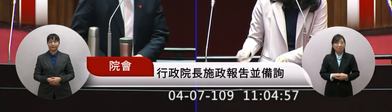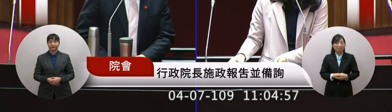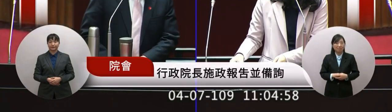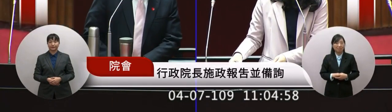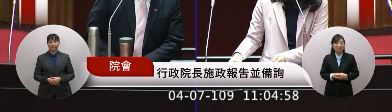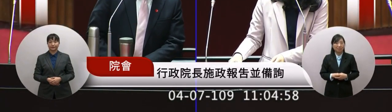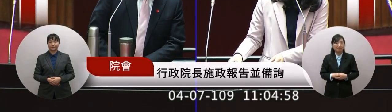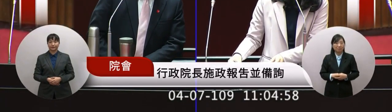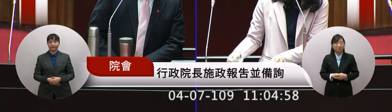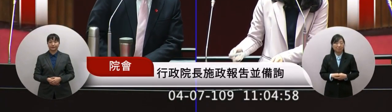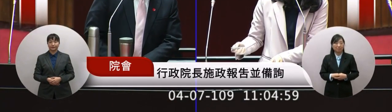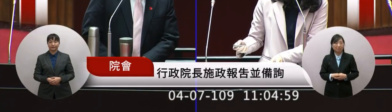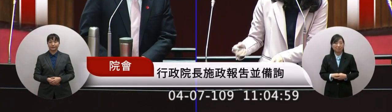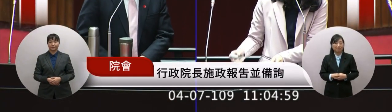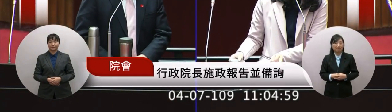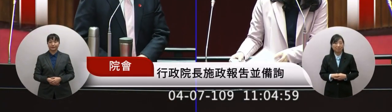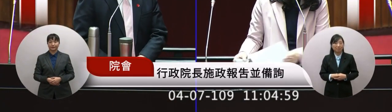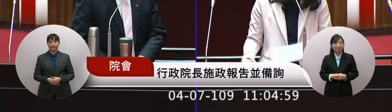长。